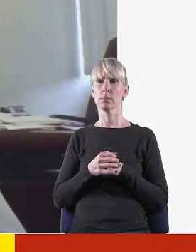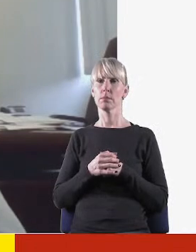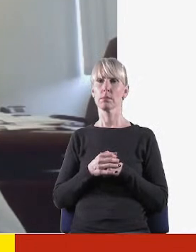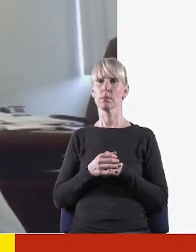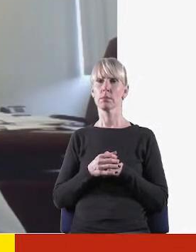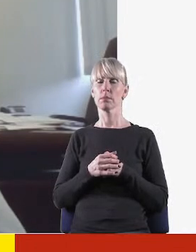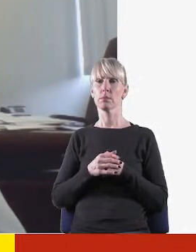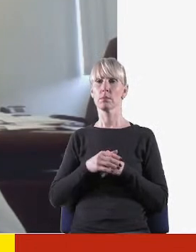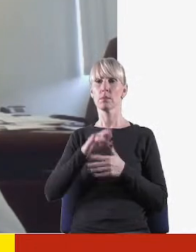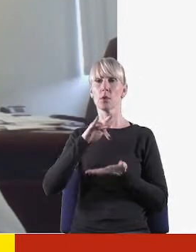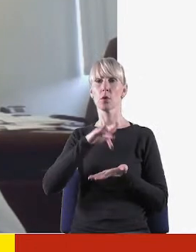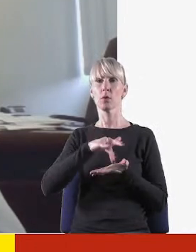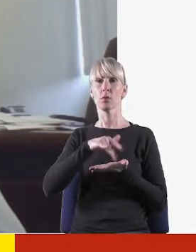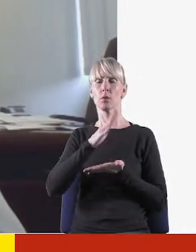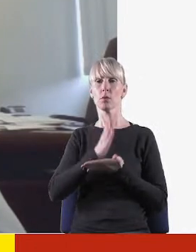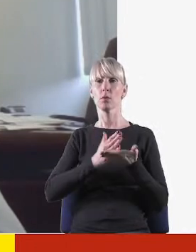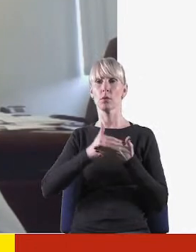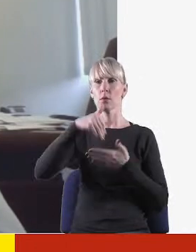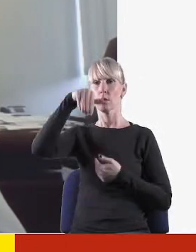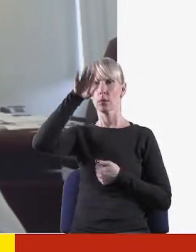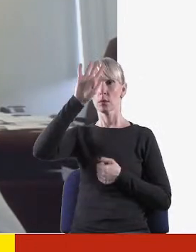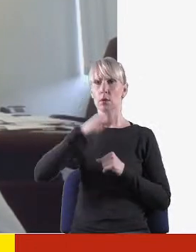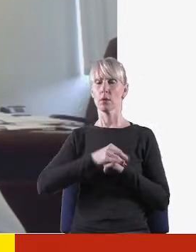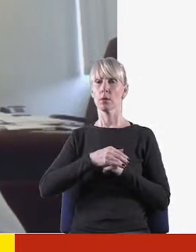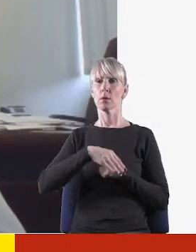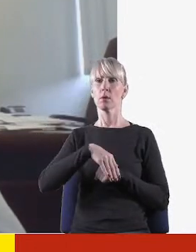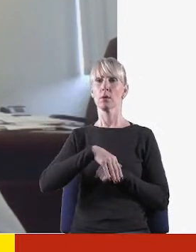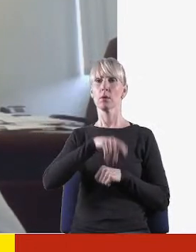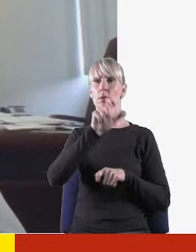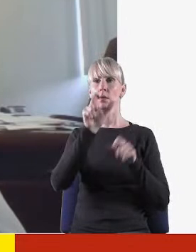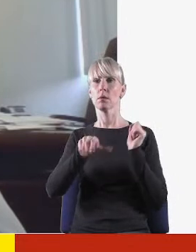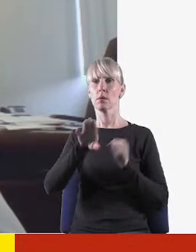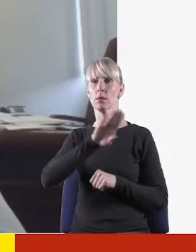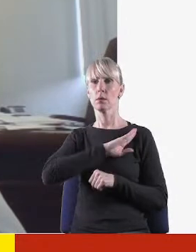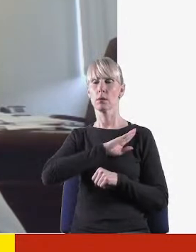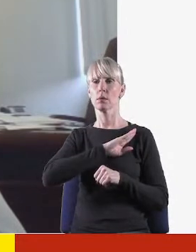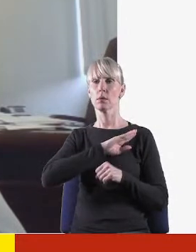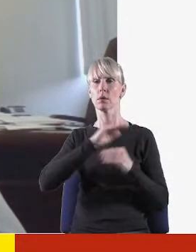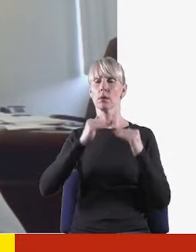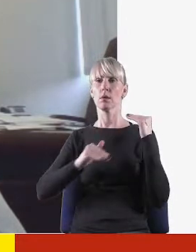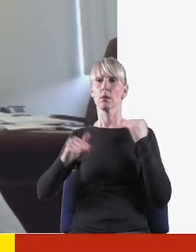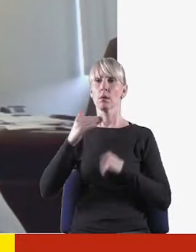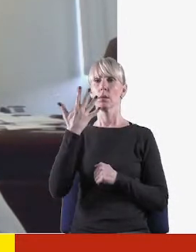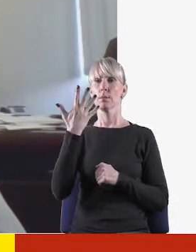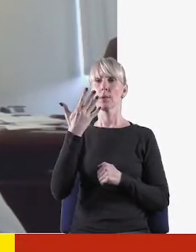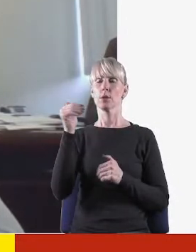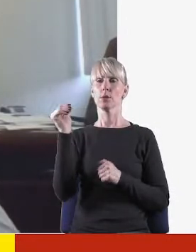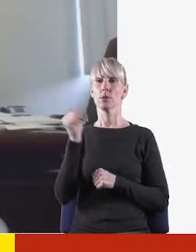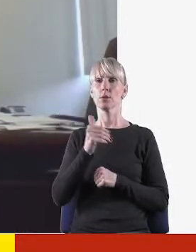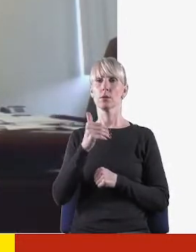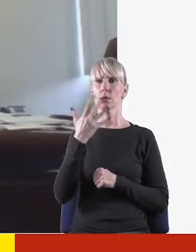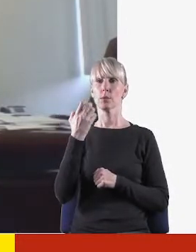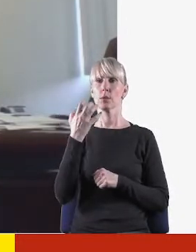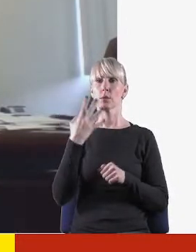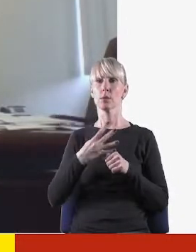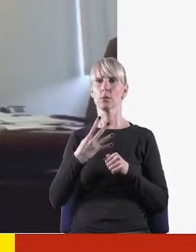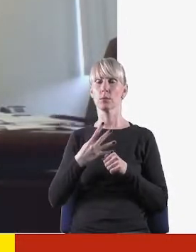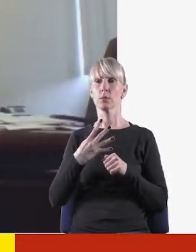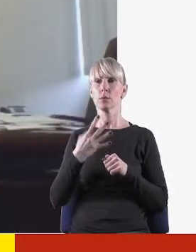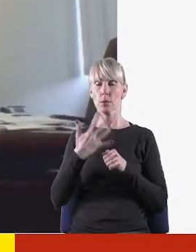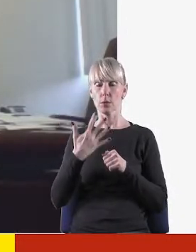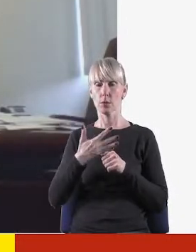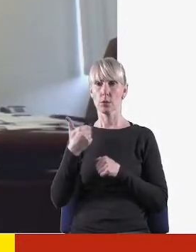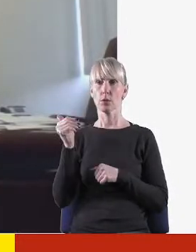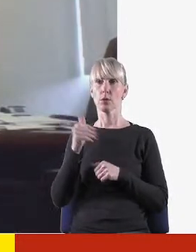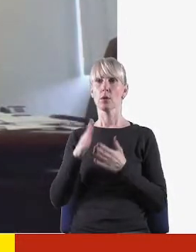naszym województwie zmarli ponad 5055 osób, przybyło tutaj